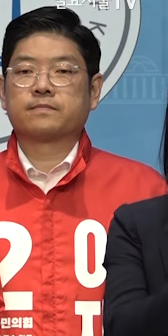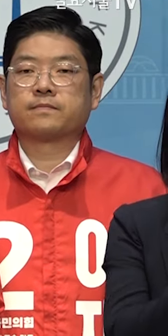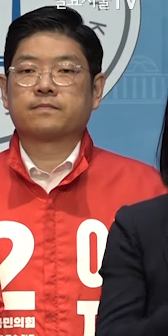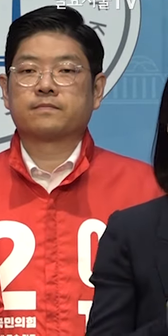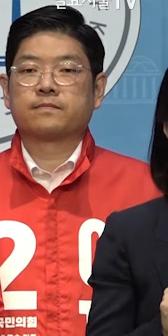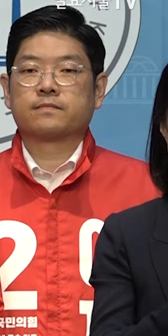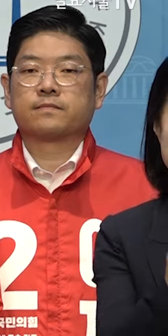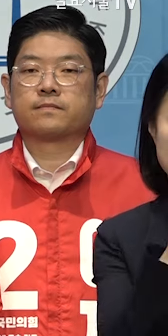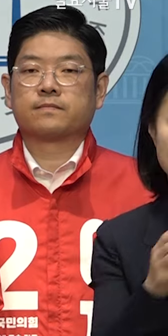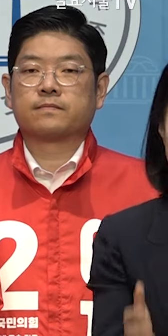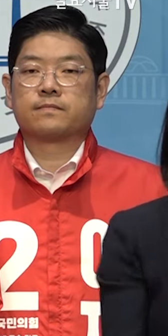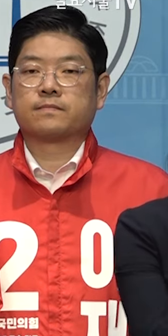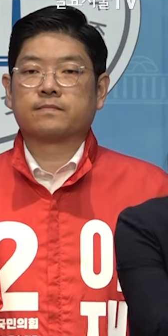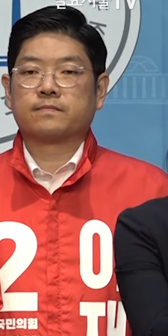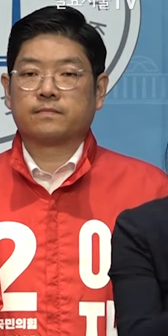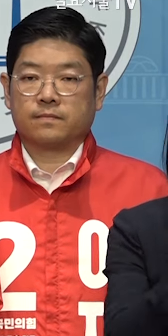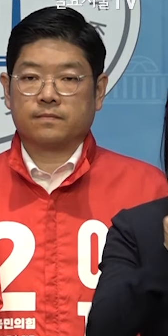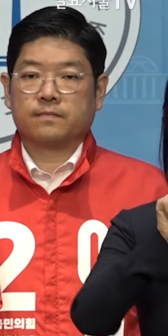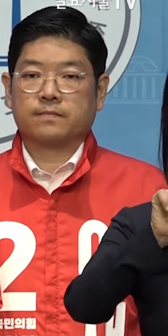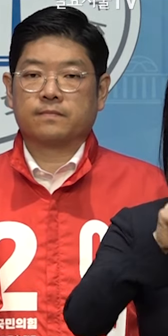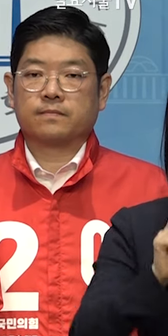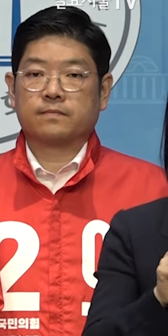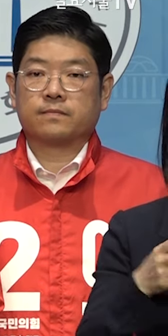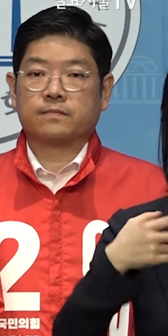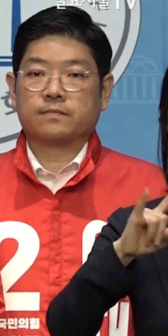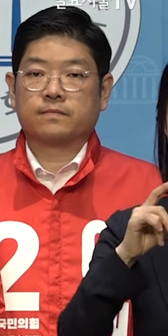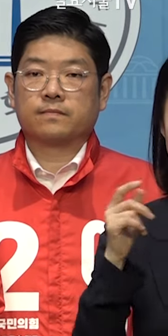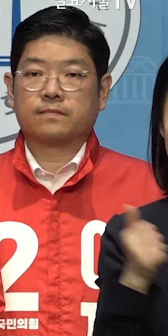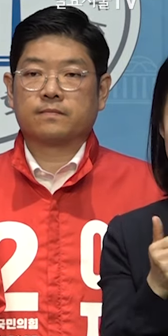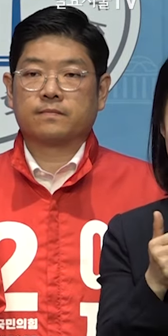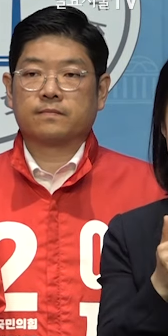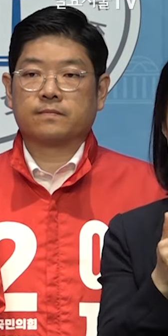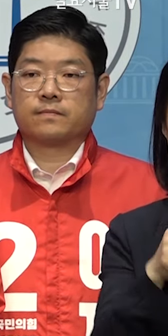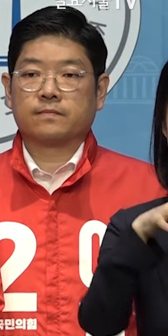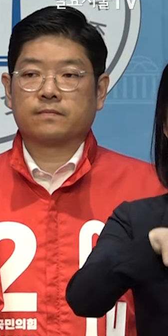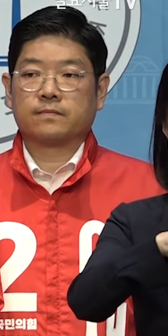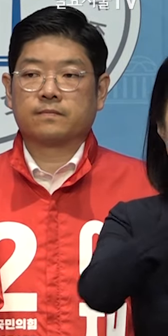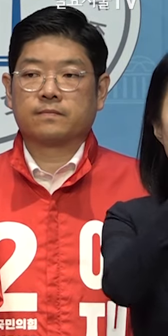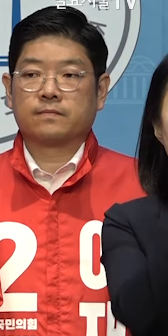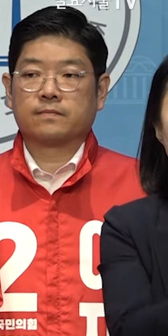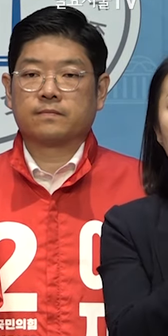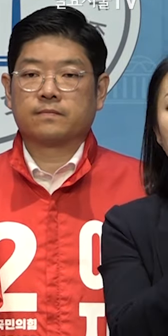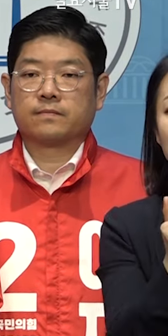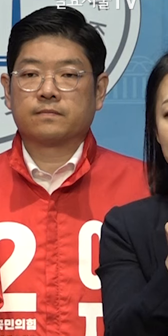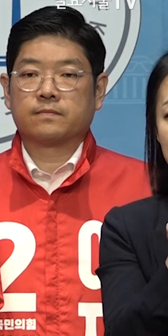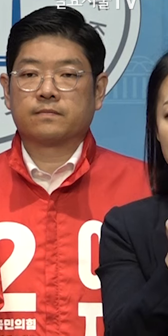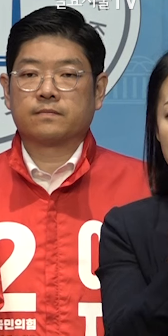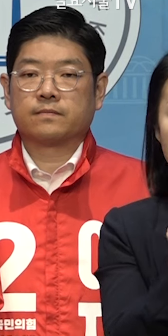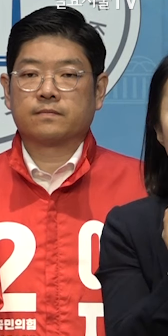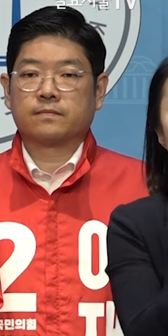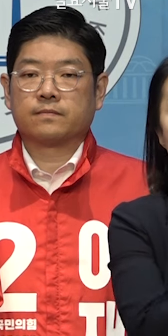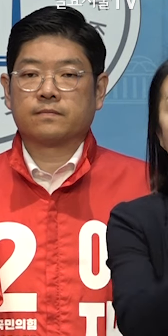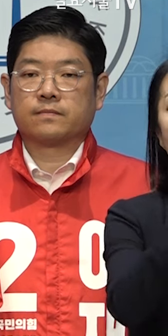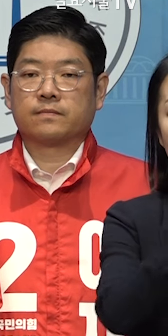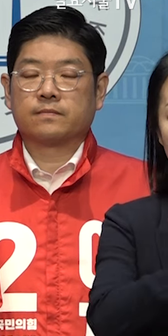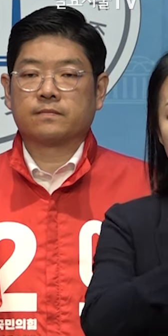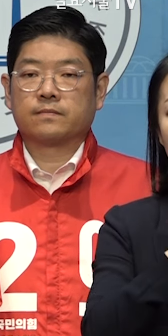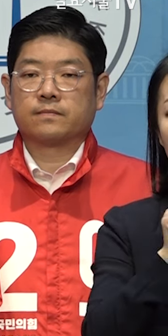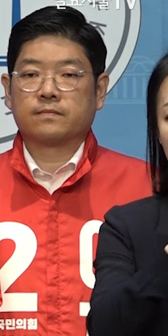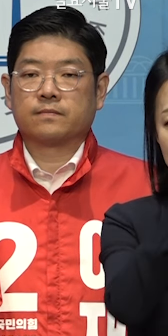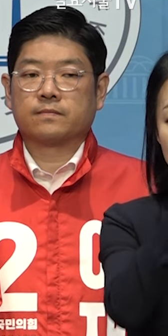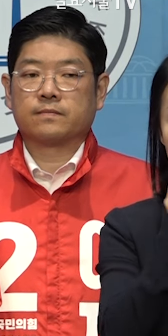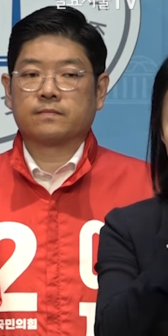없 22대 국회는 범죄자들의 범죄 세탁소로 전락해버리고 맙니다